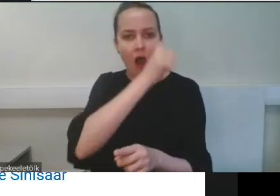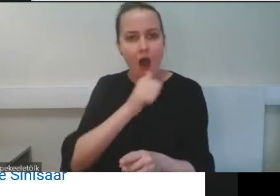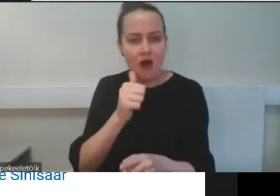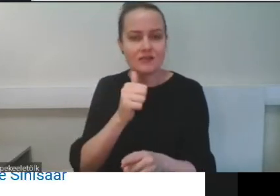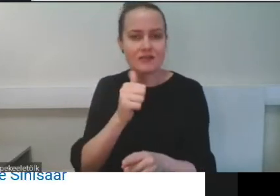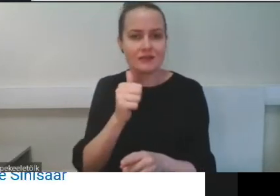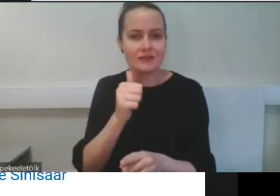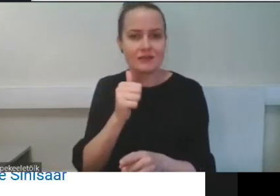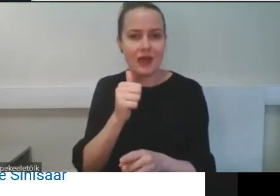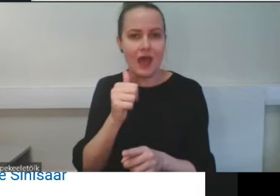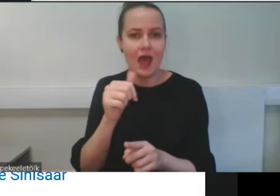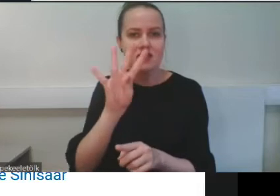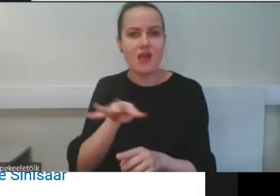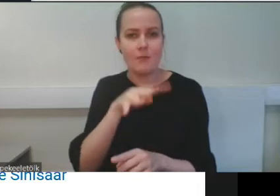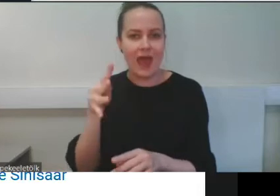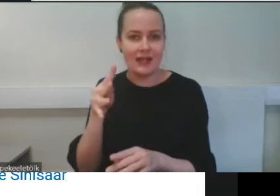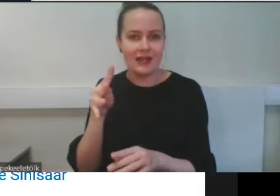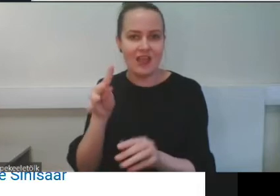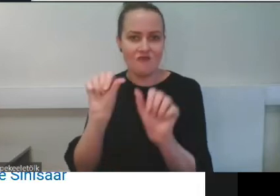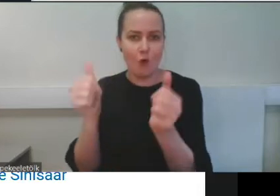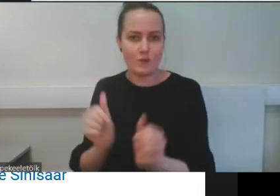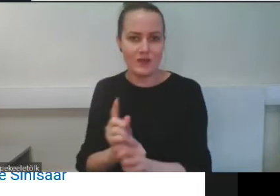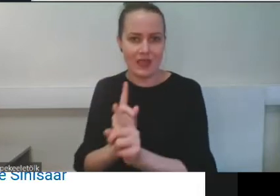14-aastastele ja vanematele ja siis